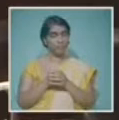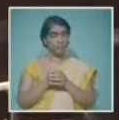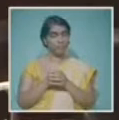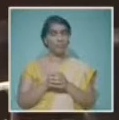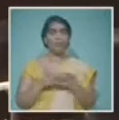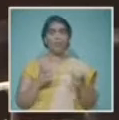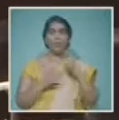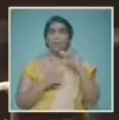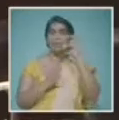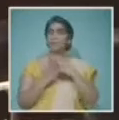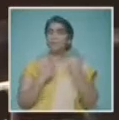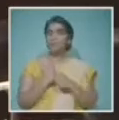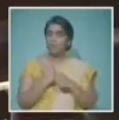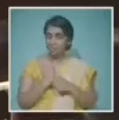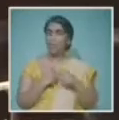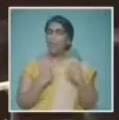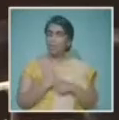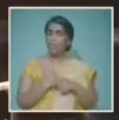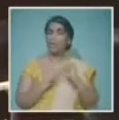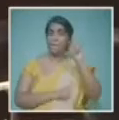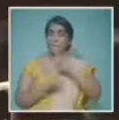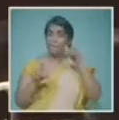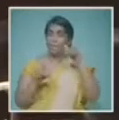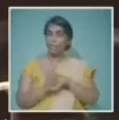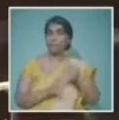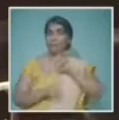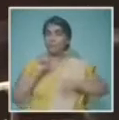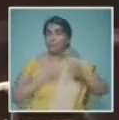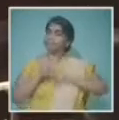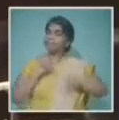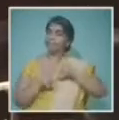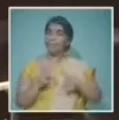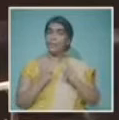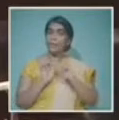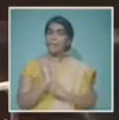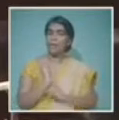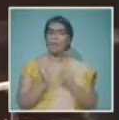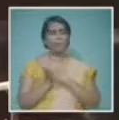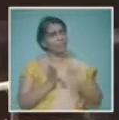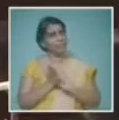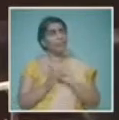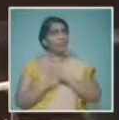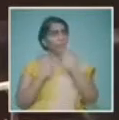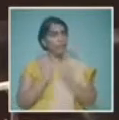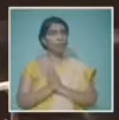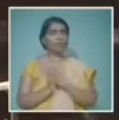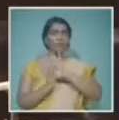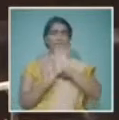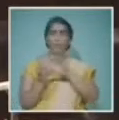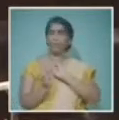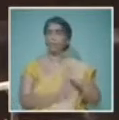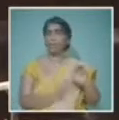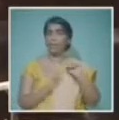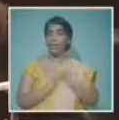නේ ව්‍යවස්ථා සම්පාදක මණ්ඩලයක් බවට පත් කරලා මේ පාර්ලිමේන්තුව ඇතුළේ විවාද ගණනාවක් තියලා කෙටුම්පත් ගණනාවක් තියලා ඒකම හමස් පෙට්ටියට ගියා